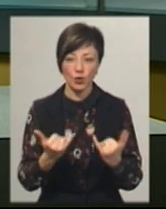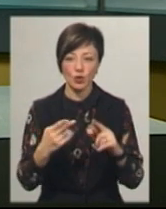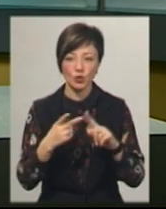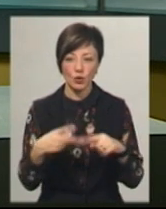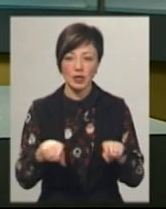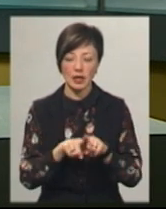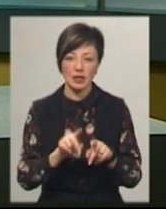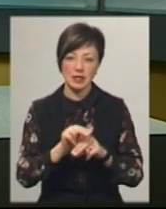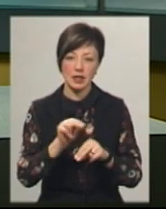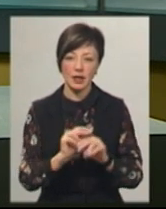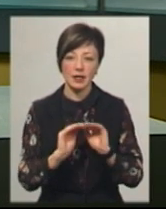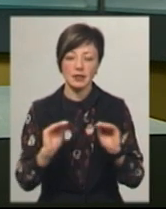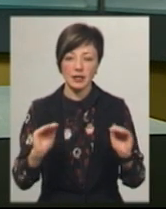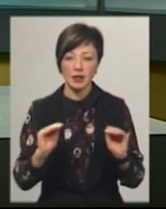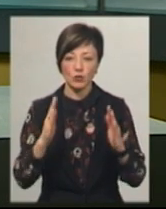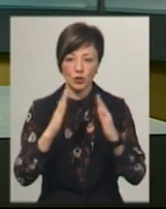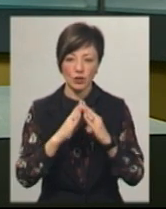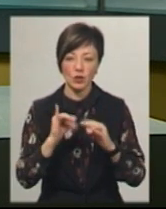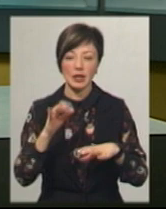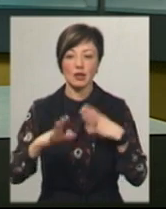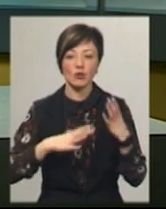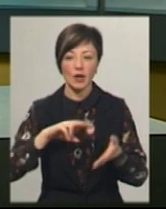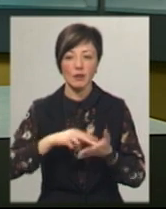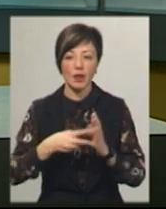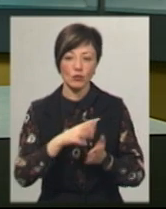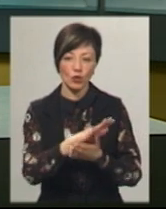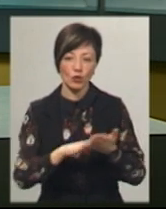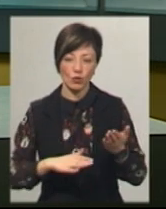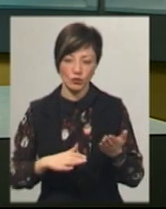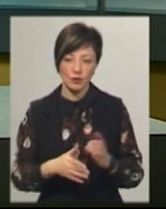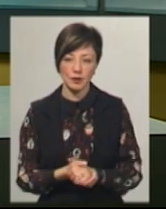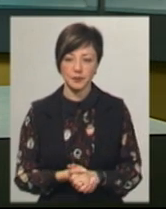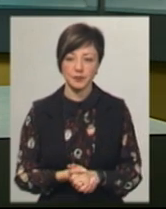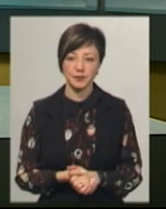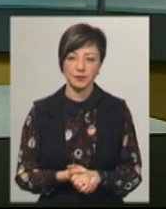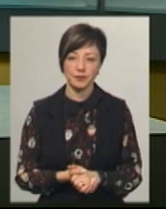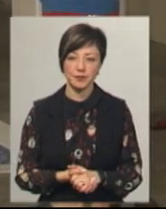таке заняття для вихованців дитячого будинку і тренування планують продовжувати надалі.